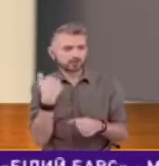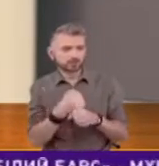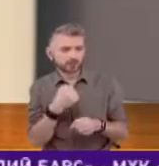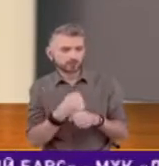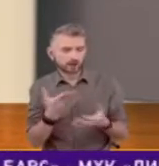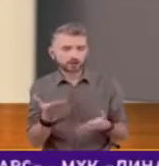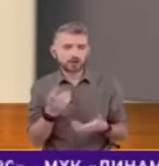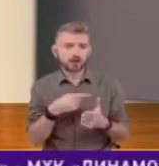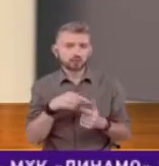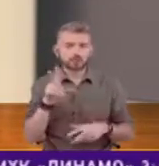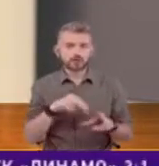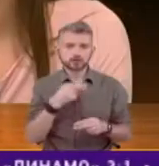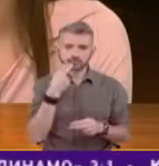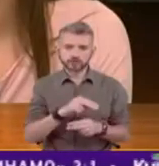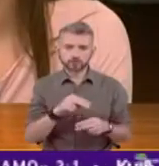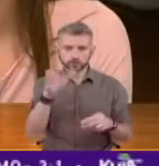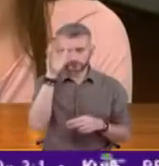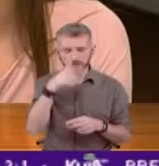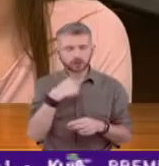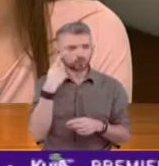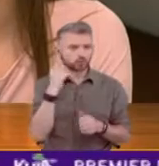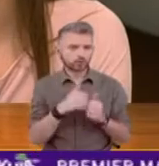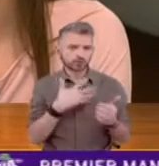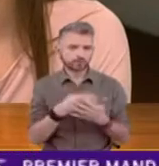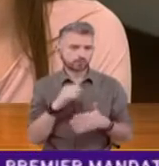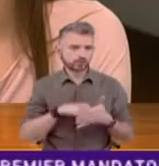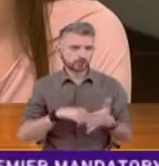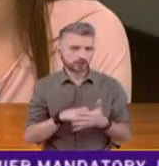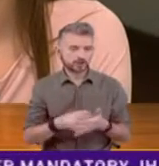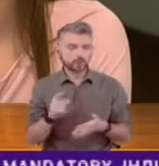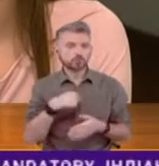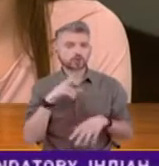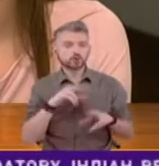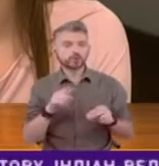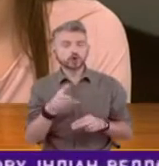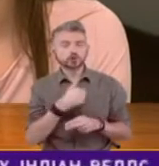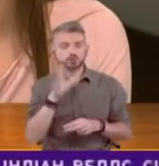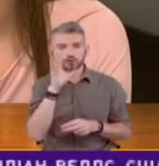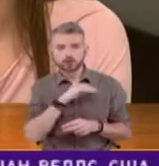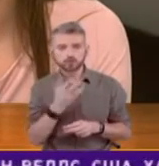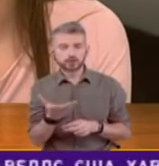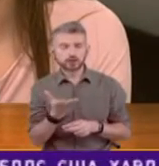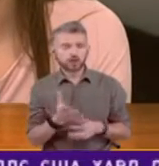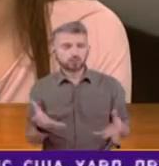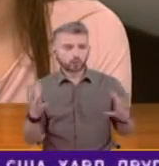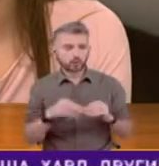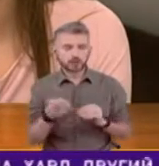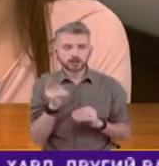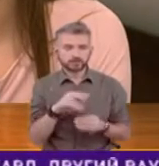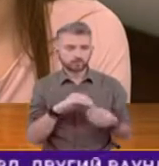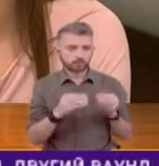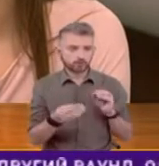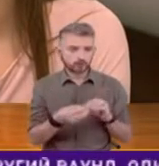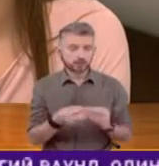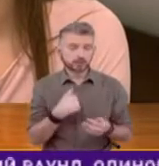вони вважають, що це якісніша освіта. Я думаю, у кожного своя причина. І тому я сподіваюся, що ми зможемо поєднати дві ці